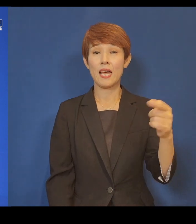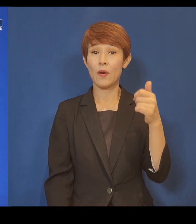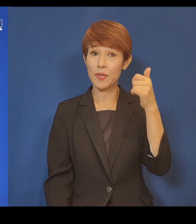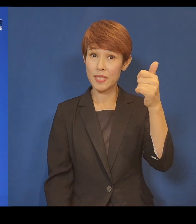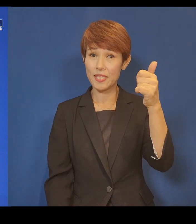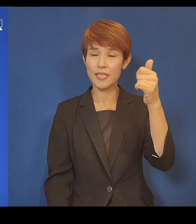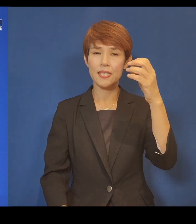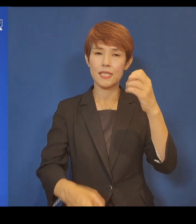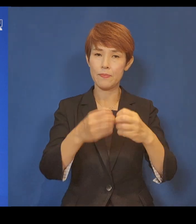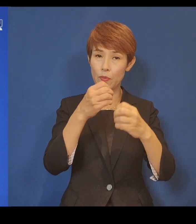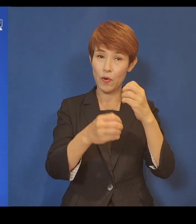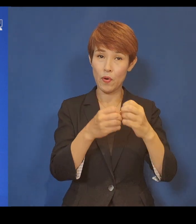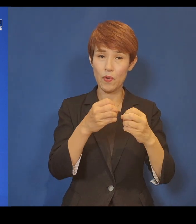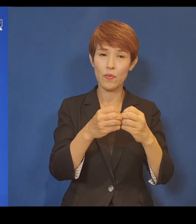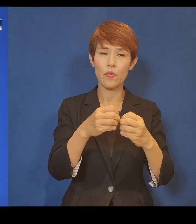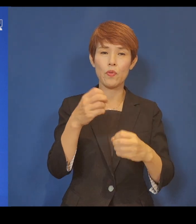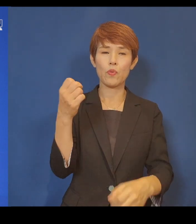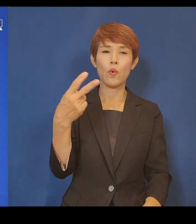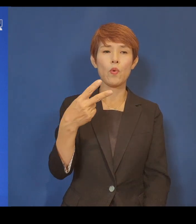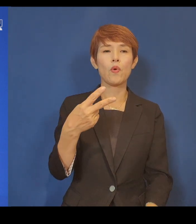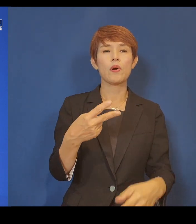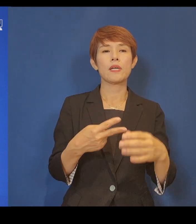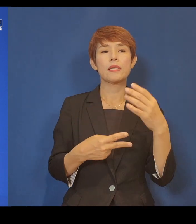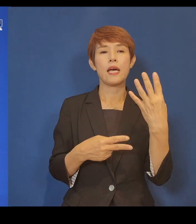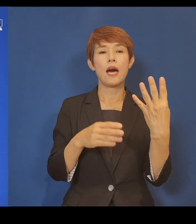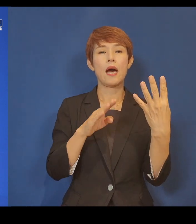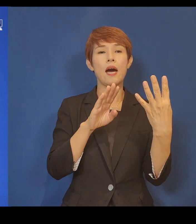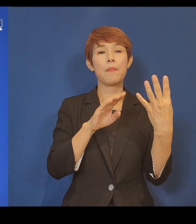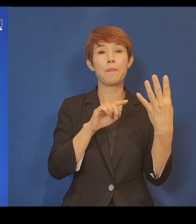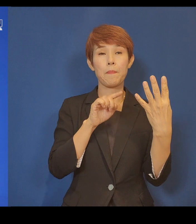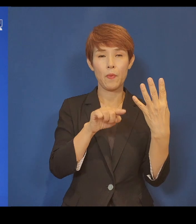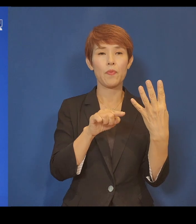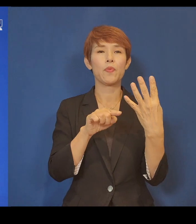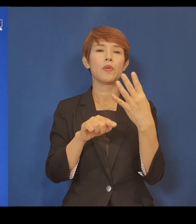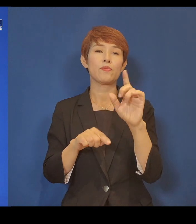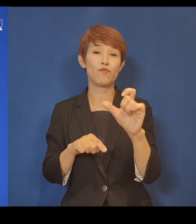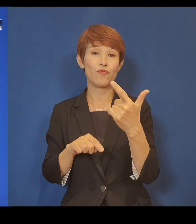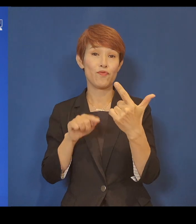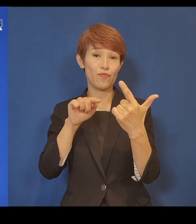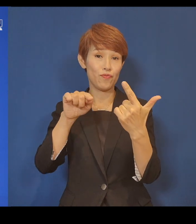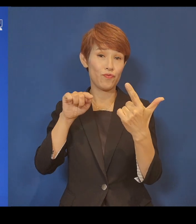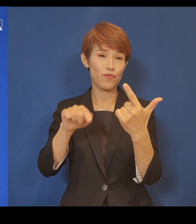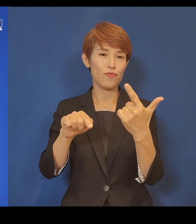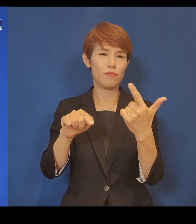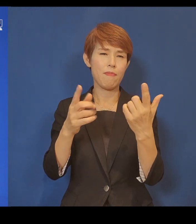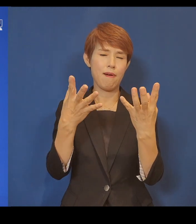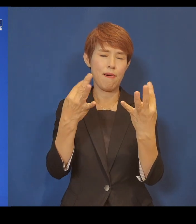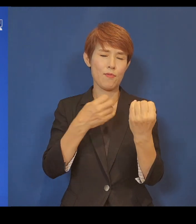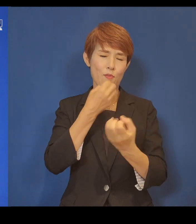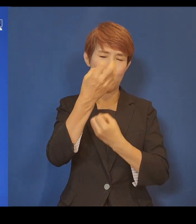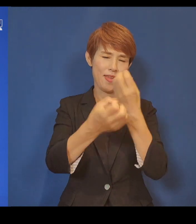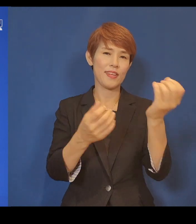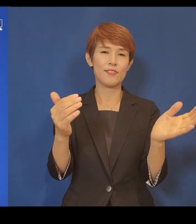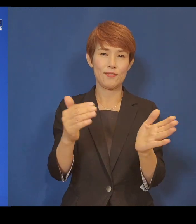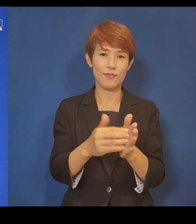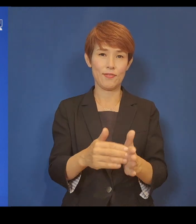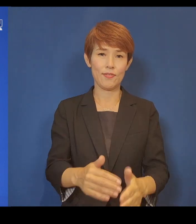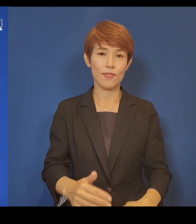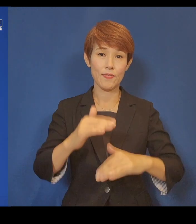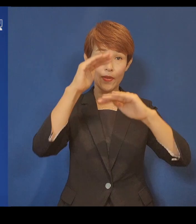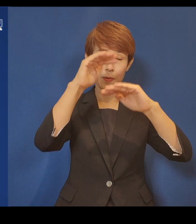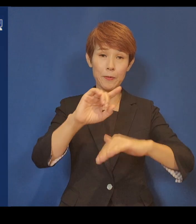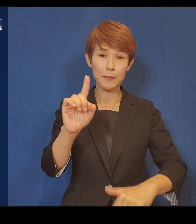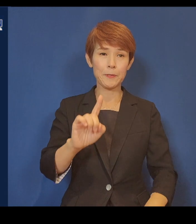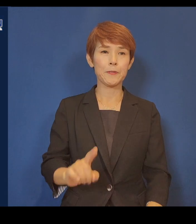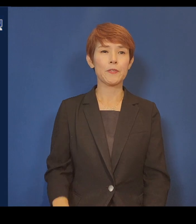다윗은 오늘 시편뿐만 아니라 4편에서도 16편에서도 또 더 많은 시편에서도 참 많은 고백을 했는데,